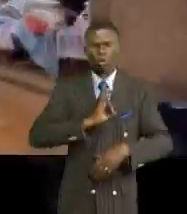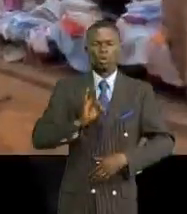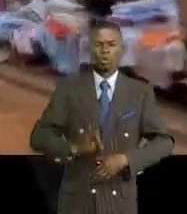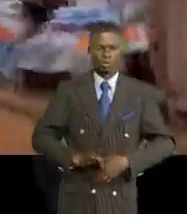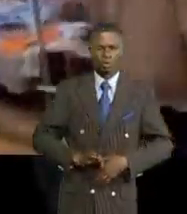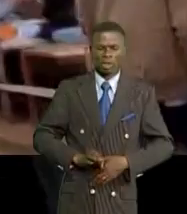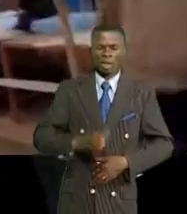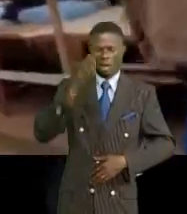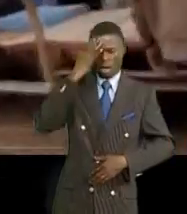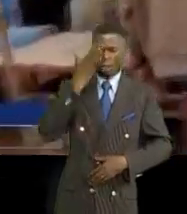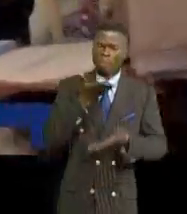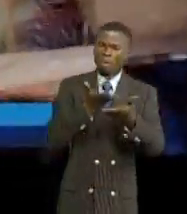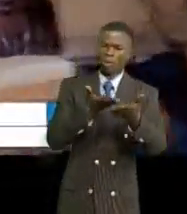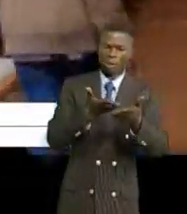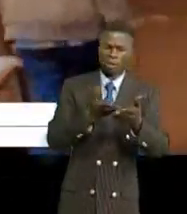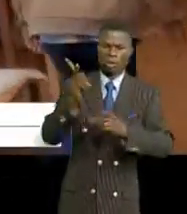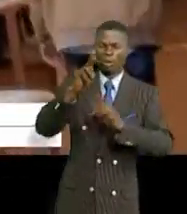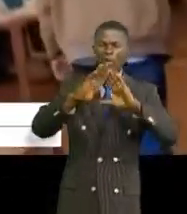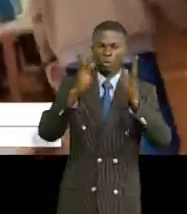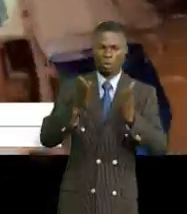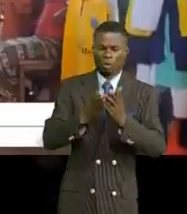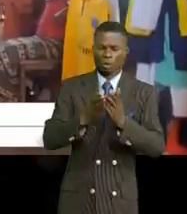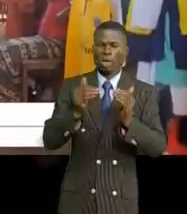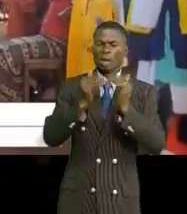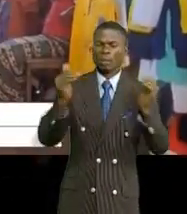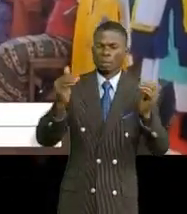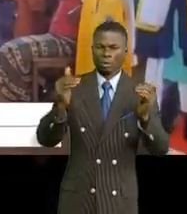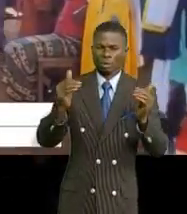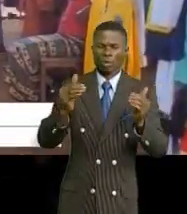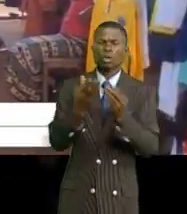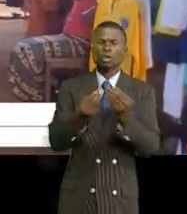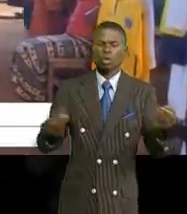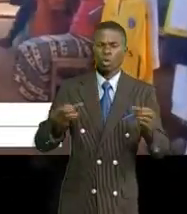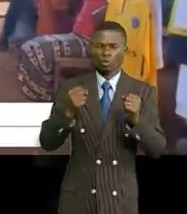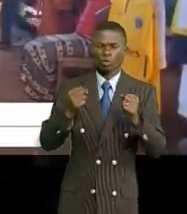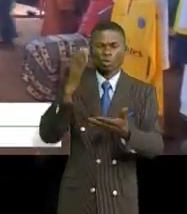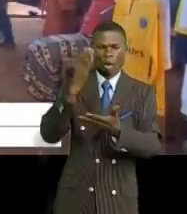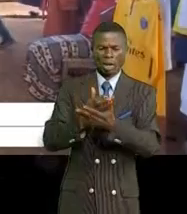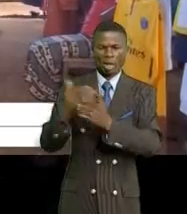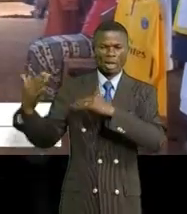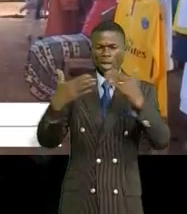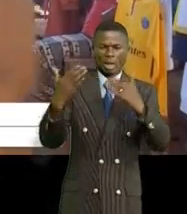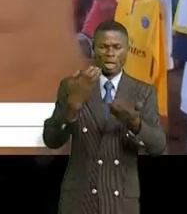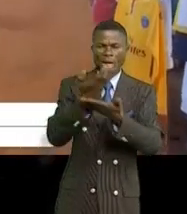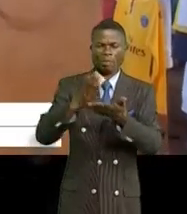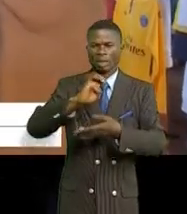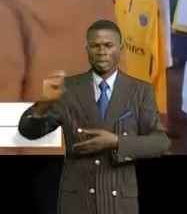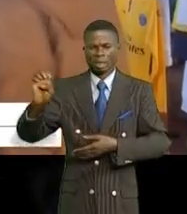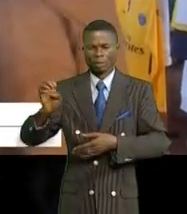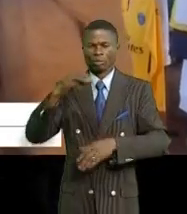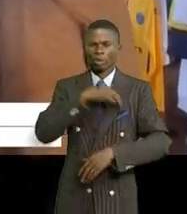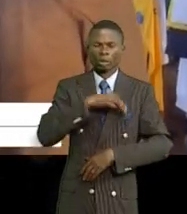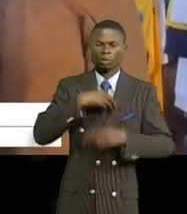Félix-Antoine Tshisekedi Tshilombo, pour la proclamation de l'état de siège, une des solutions pour mettre fin à l'insécurité. Une